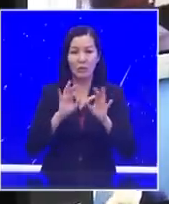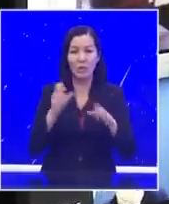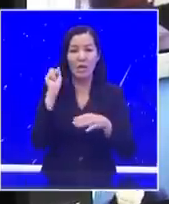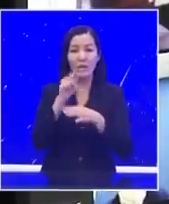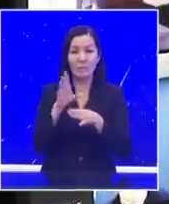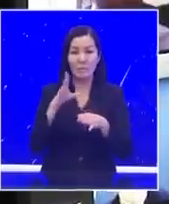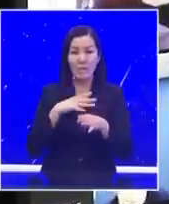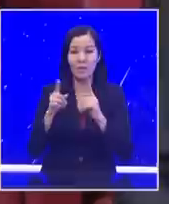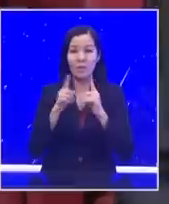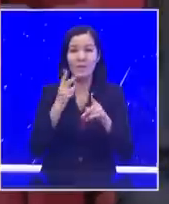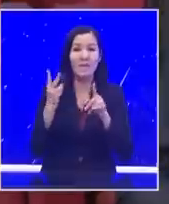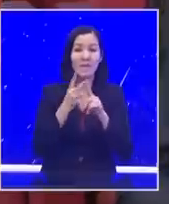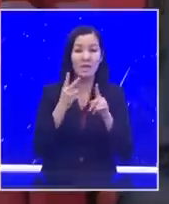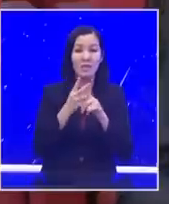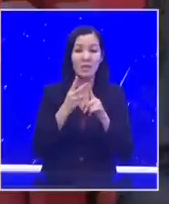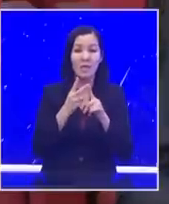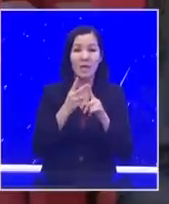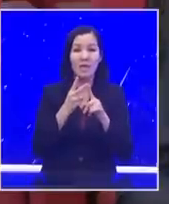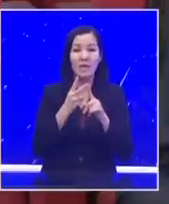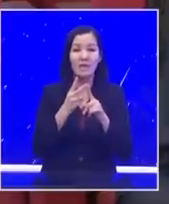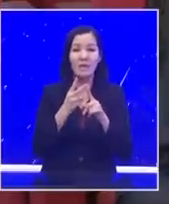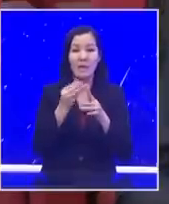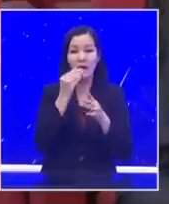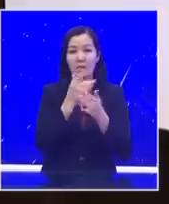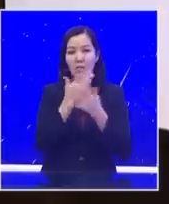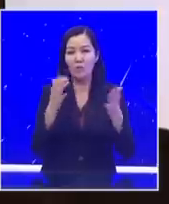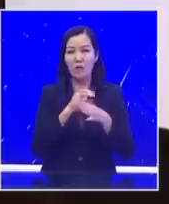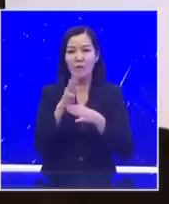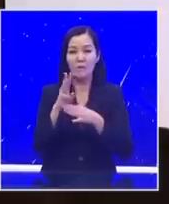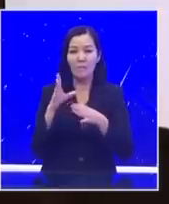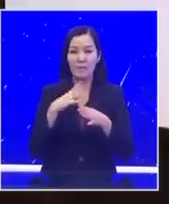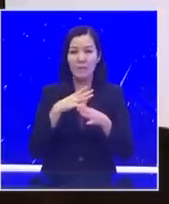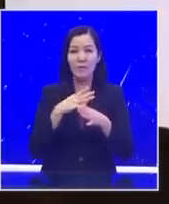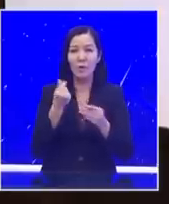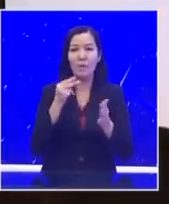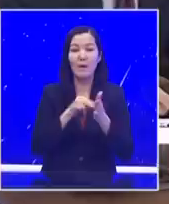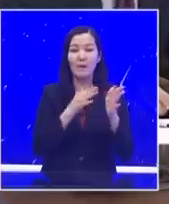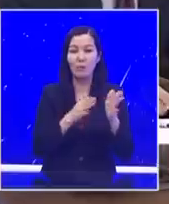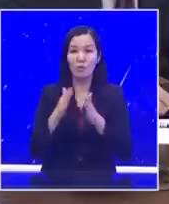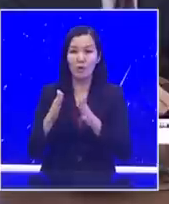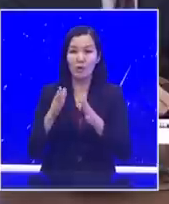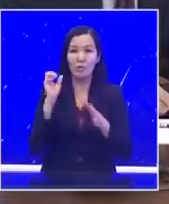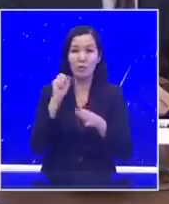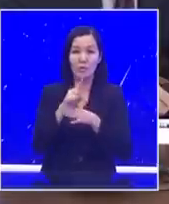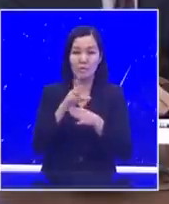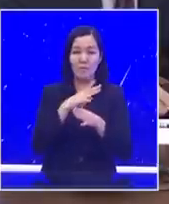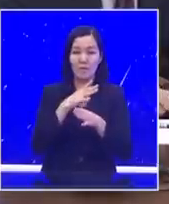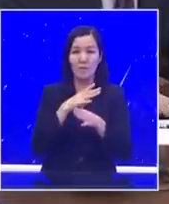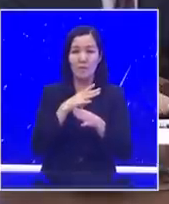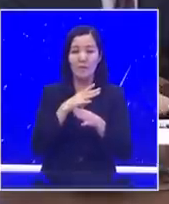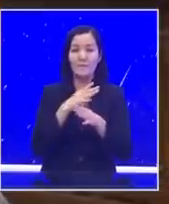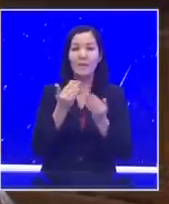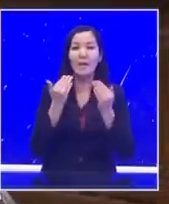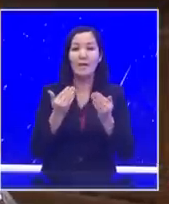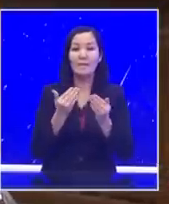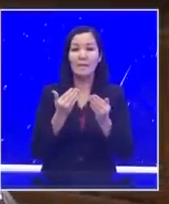берді. Жиынның екінші бөлігінде аймақтағы азық-түлік қорын қамтамасыз ету, бағасын тұрақтандыру бойынша ақпарларды тыңдады.